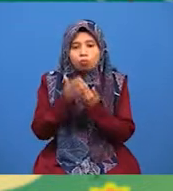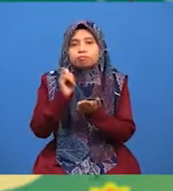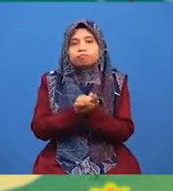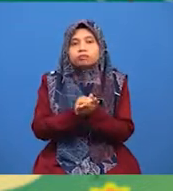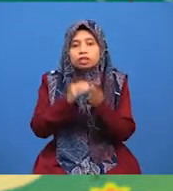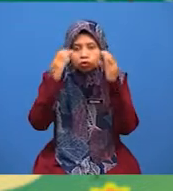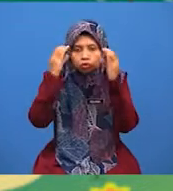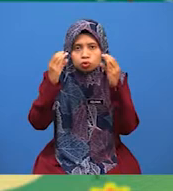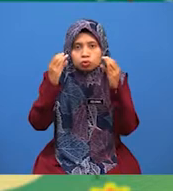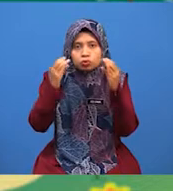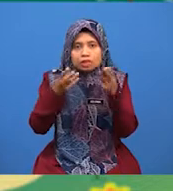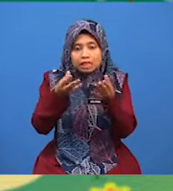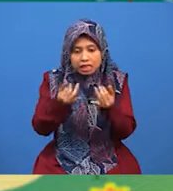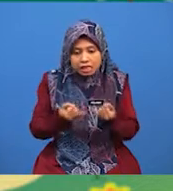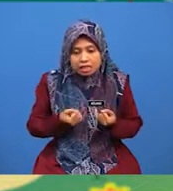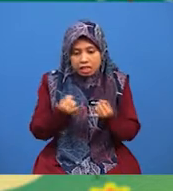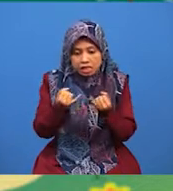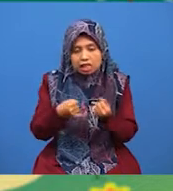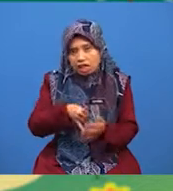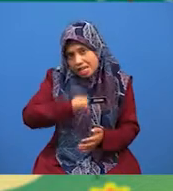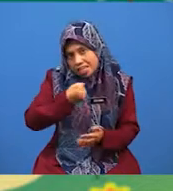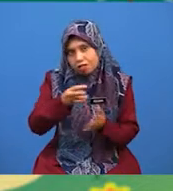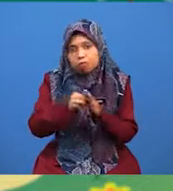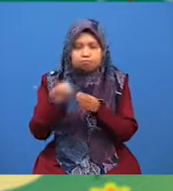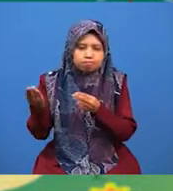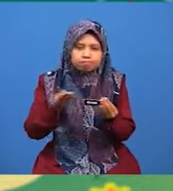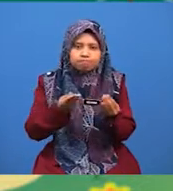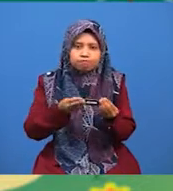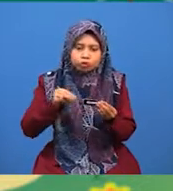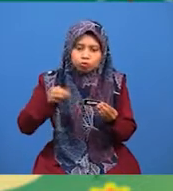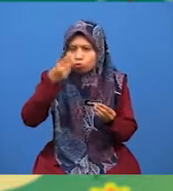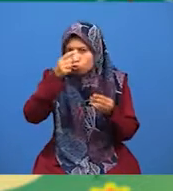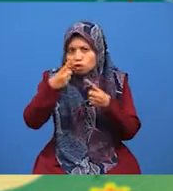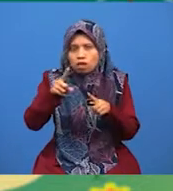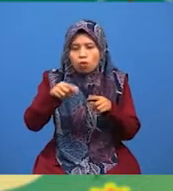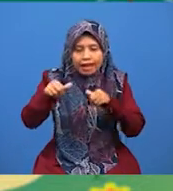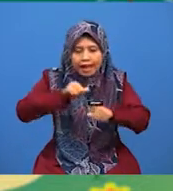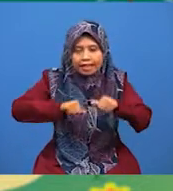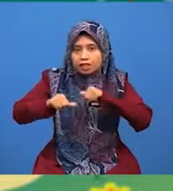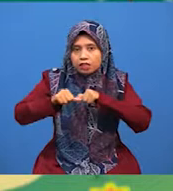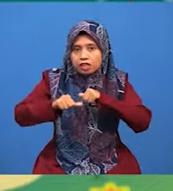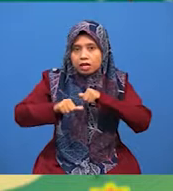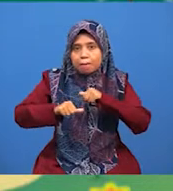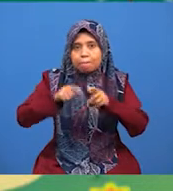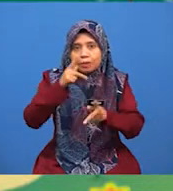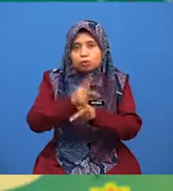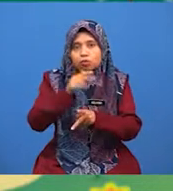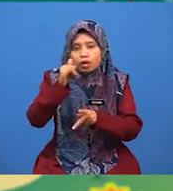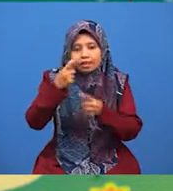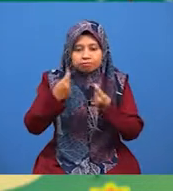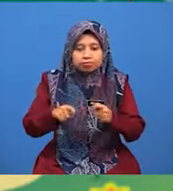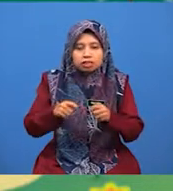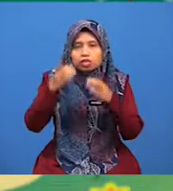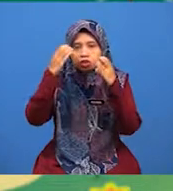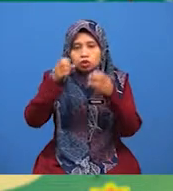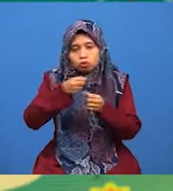Oleh itu, cikgu ingin mengajak murid-murid untuk menjawab aktiviti pengukuhan yang